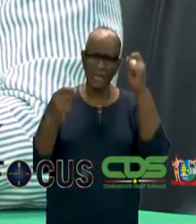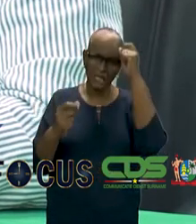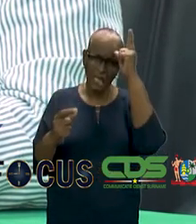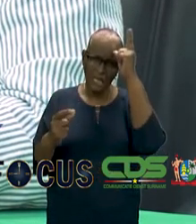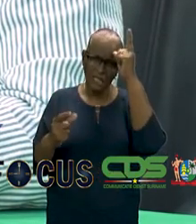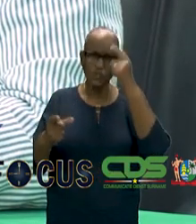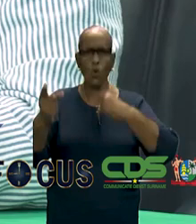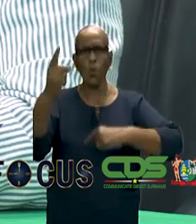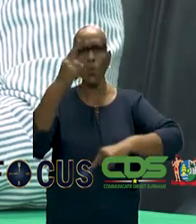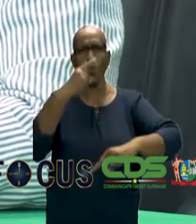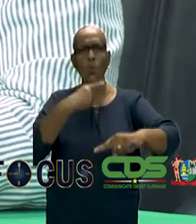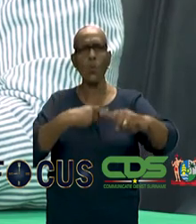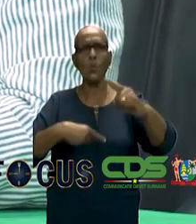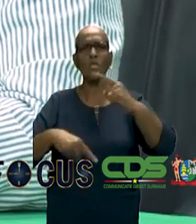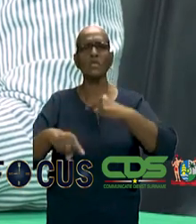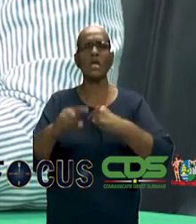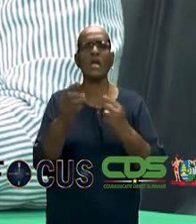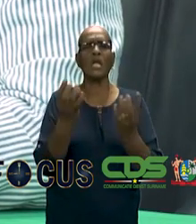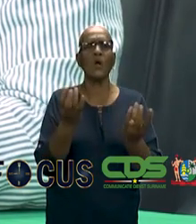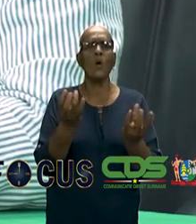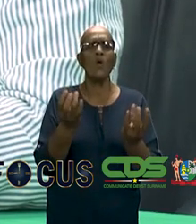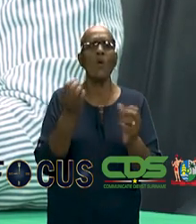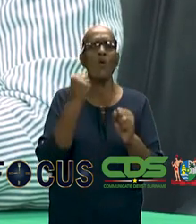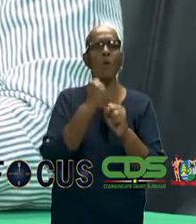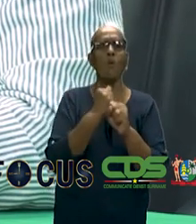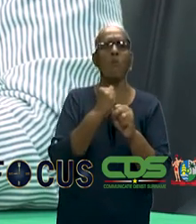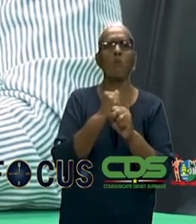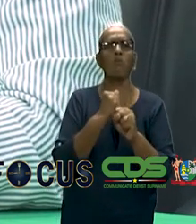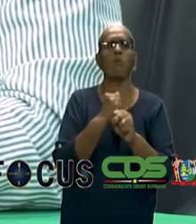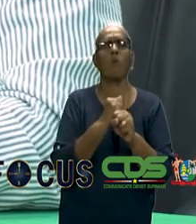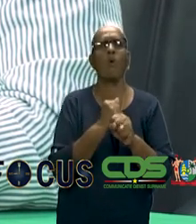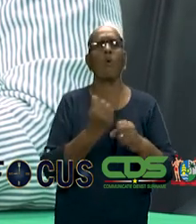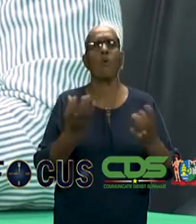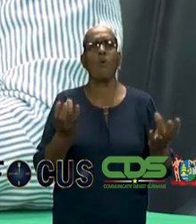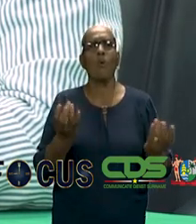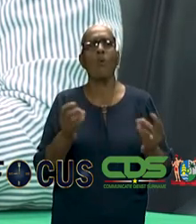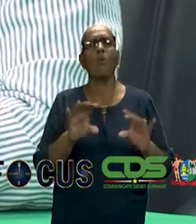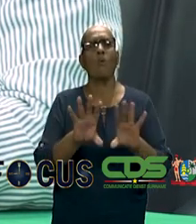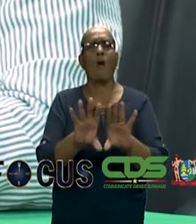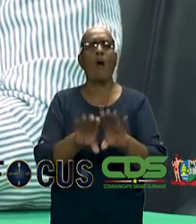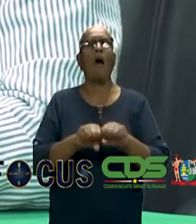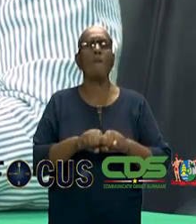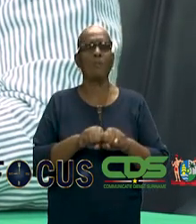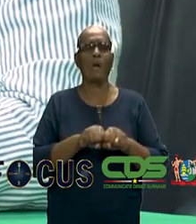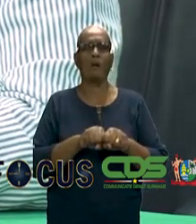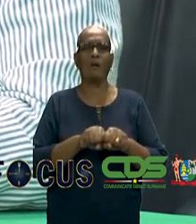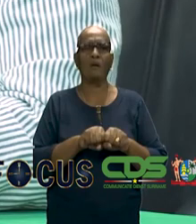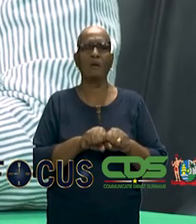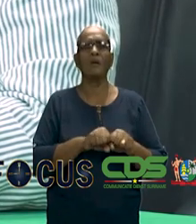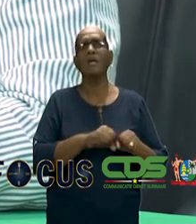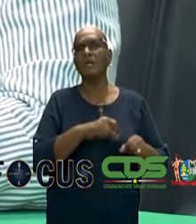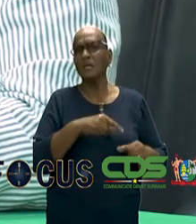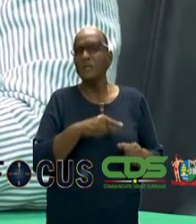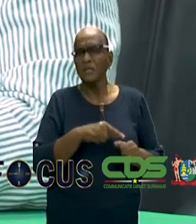capaciteitsopbouw en uitwisseling van onderhoudsprogramma's en dergelijke. Het is dus puur